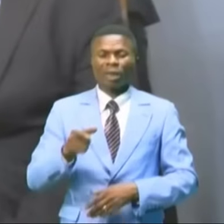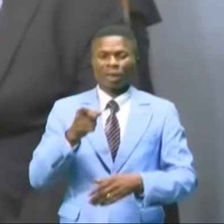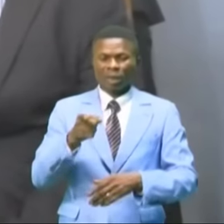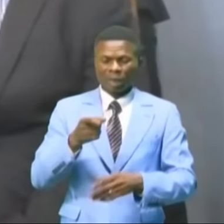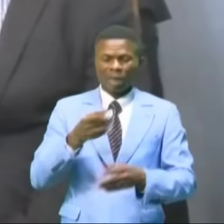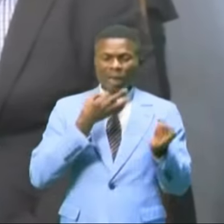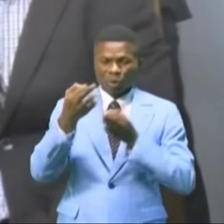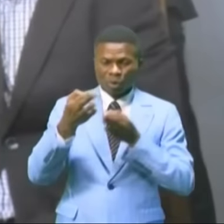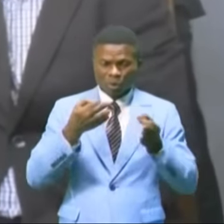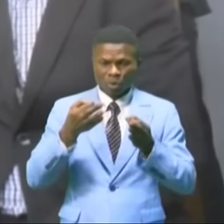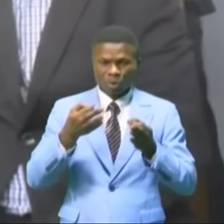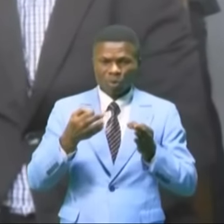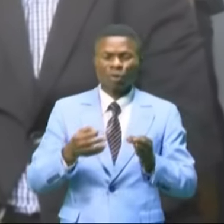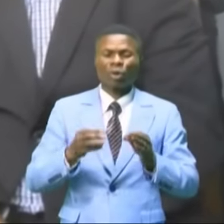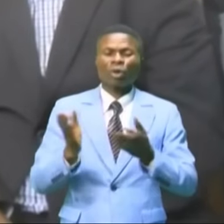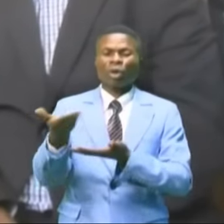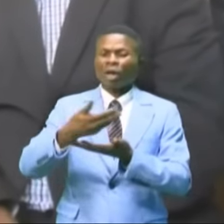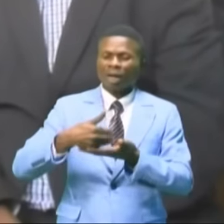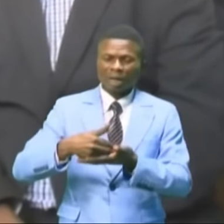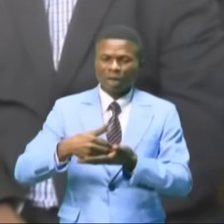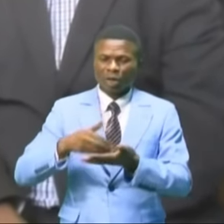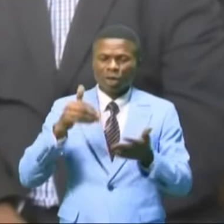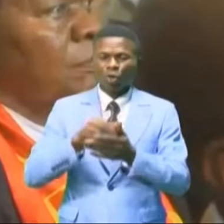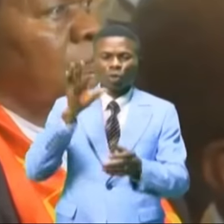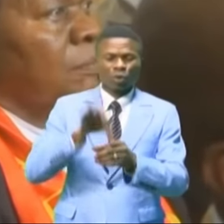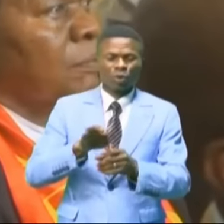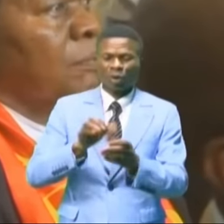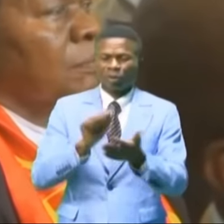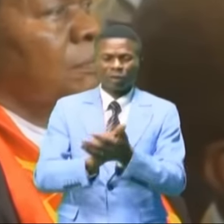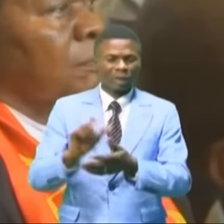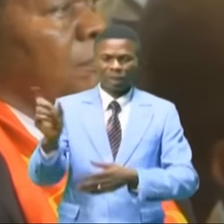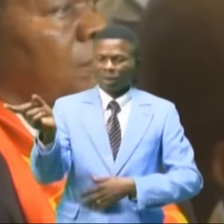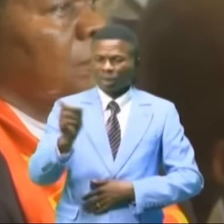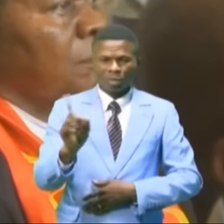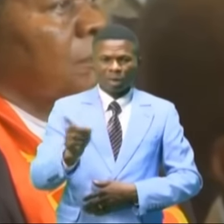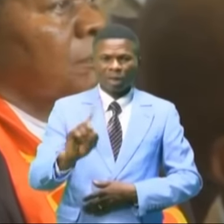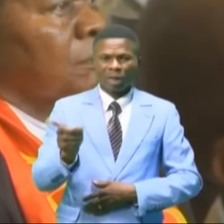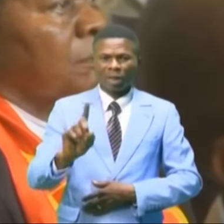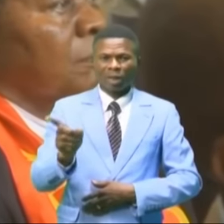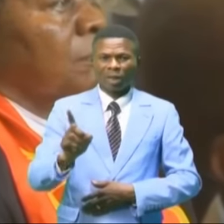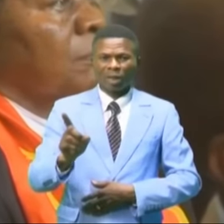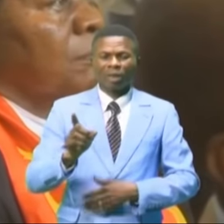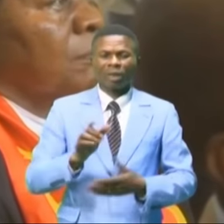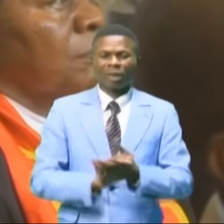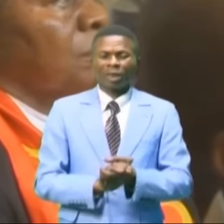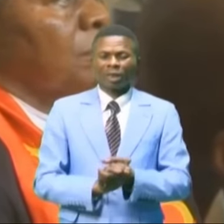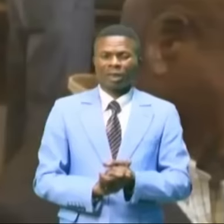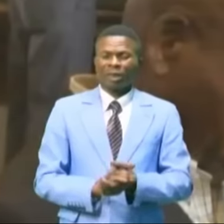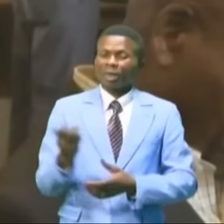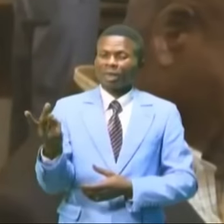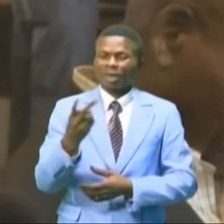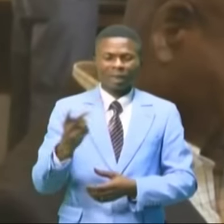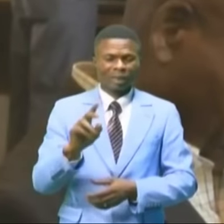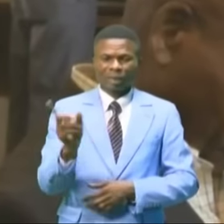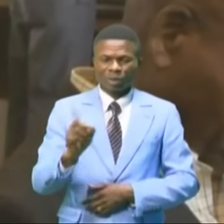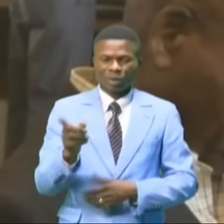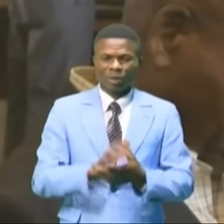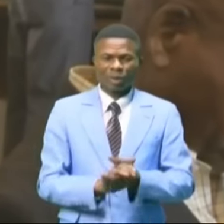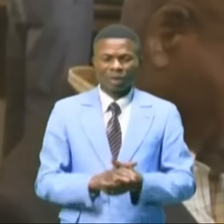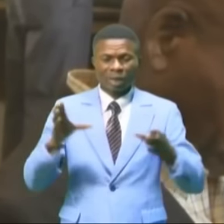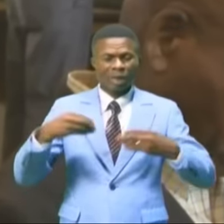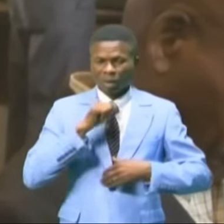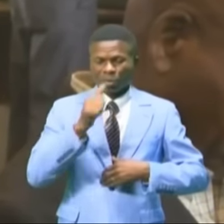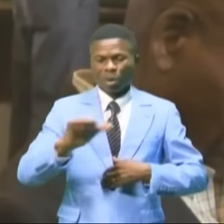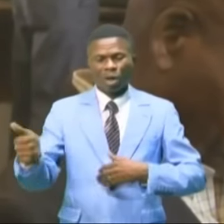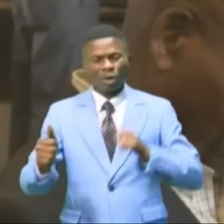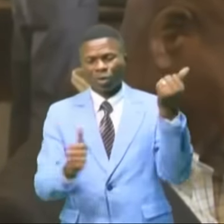fait savoir qu'aucun recours contestant l'élection du ticket Jean-Jacques Purusi Sadiki et Jean-Jacques Elaka Nonyema n'a été réceptionné par